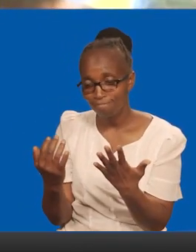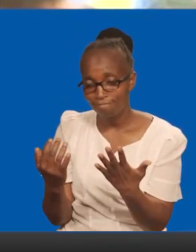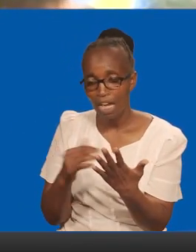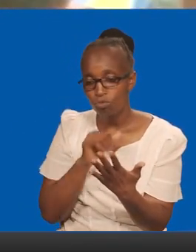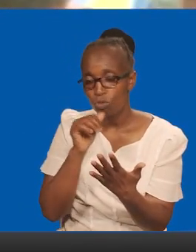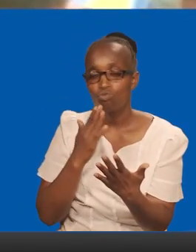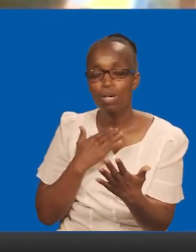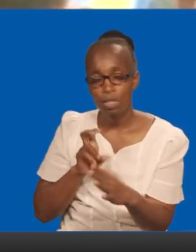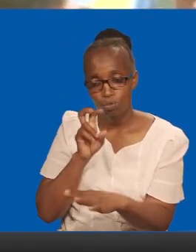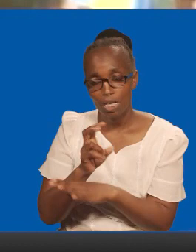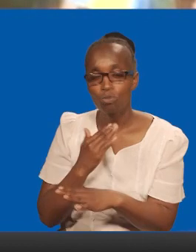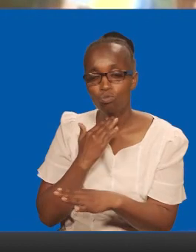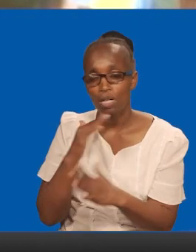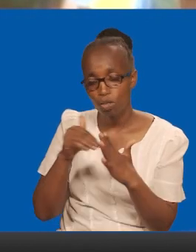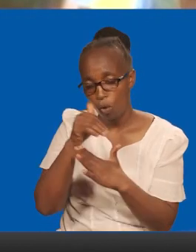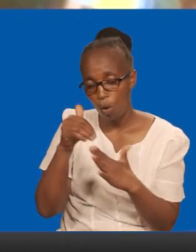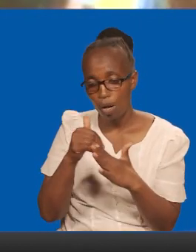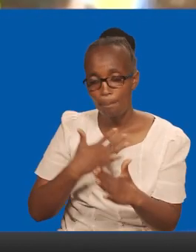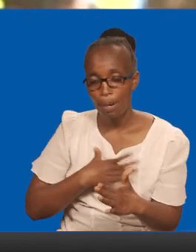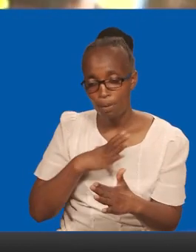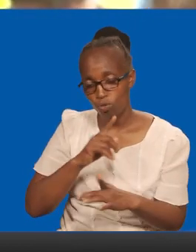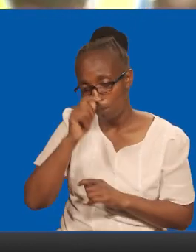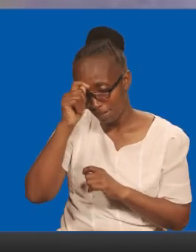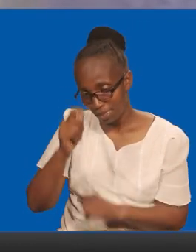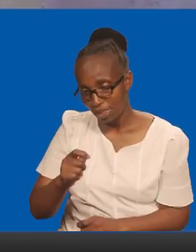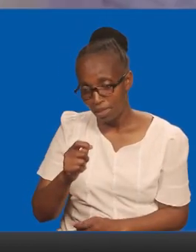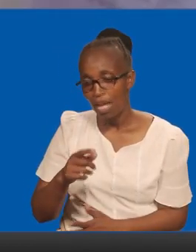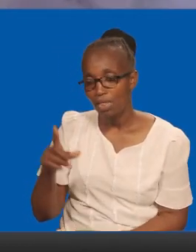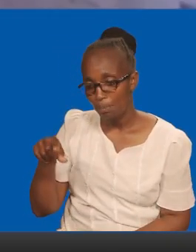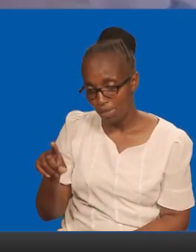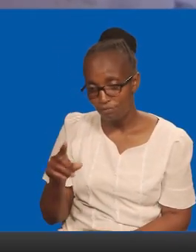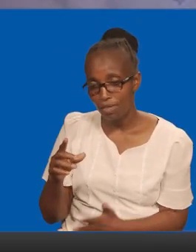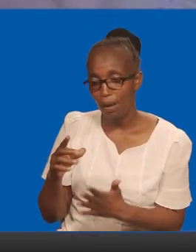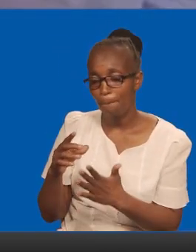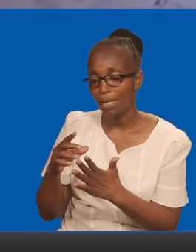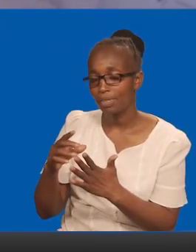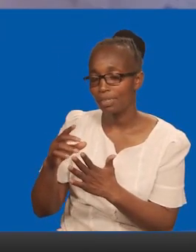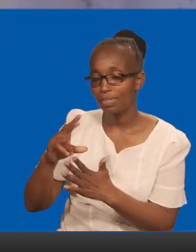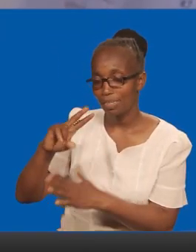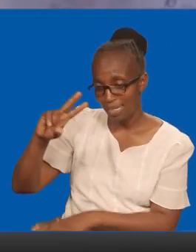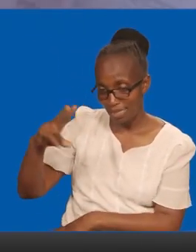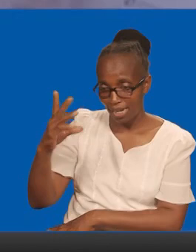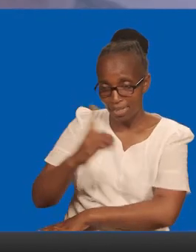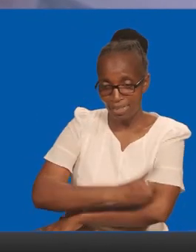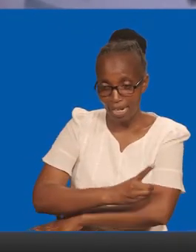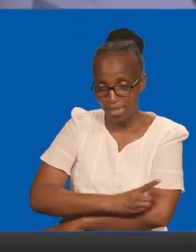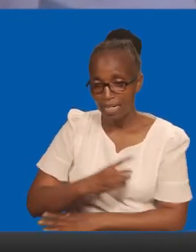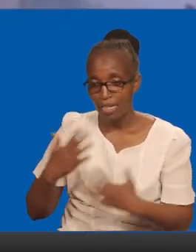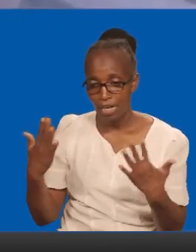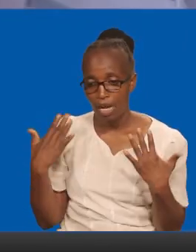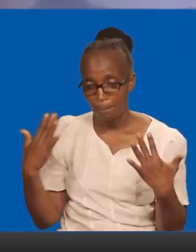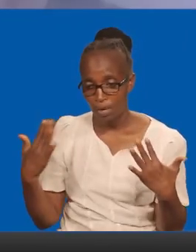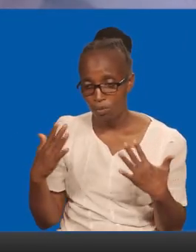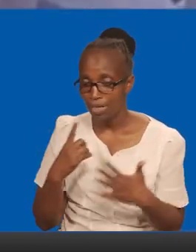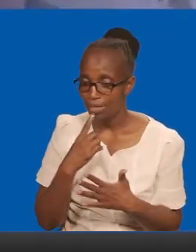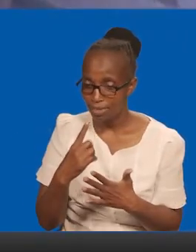kupiga makelele. Mimi nataka kila kiongozi apatiwe heshima. Rais na wandani wake wamekuwa katika kaunti ya Meru, ikiwa ni